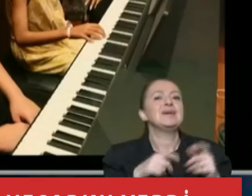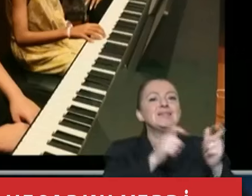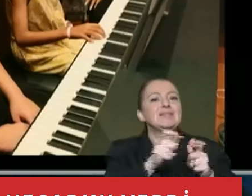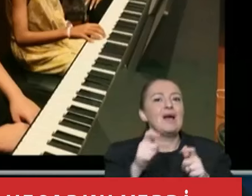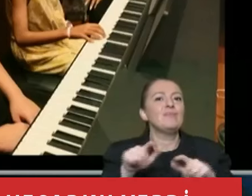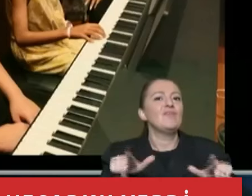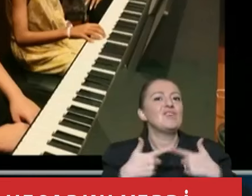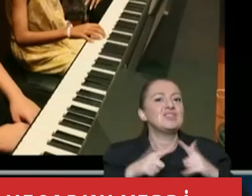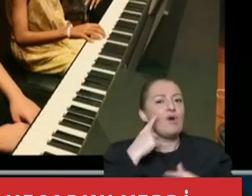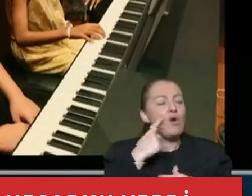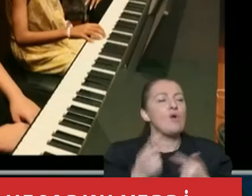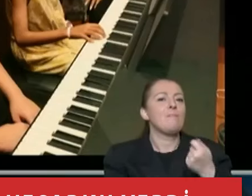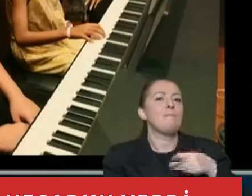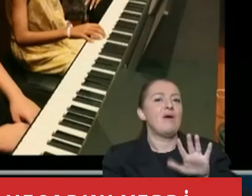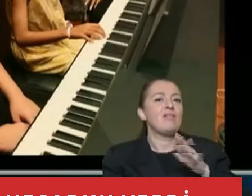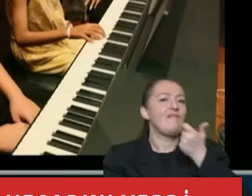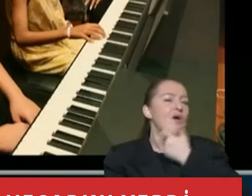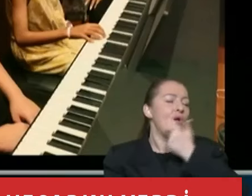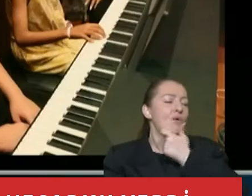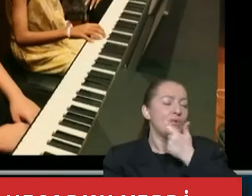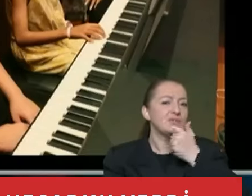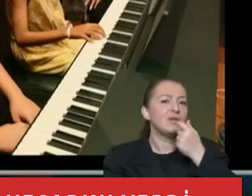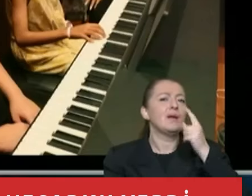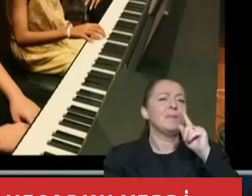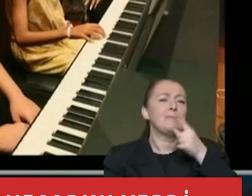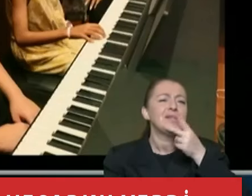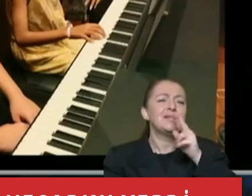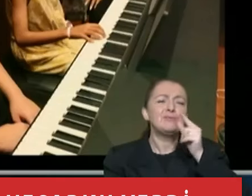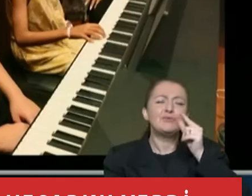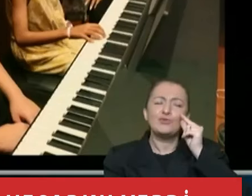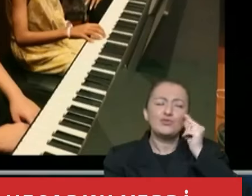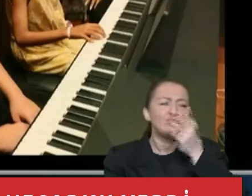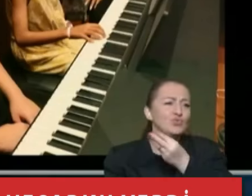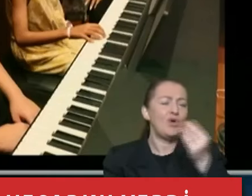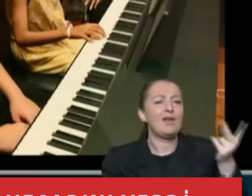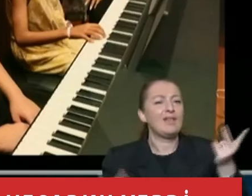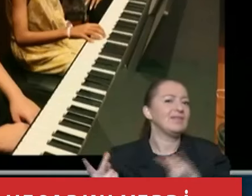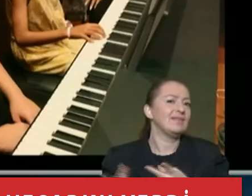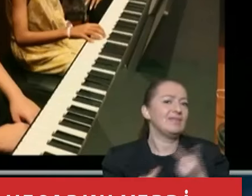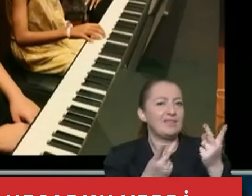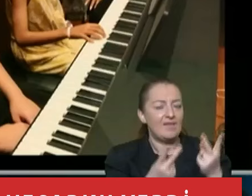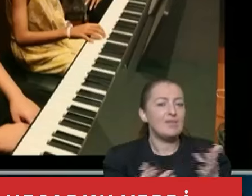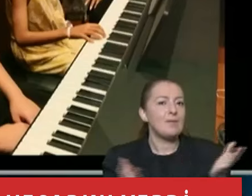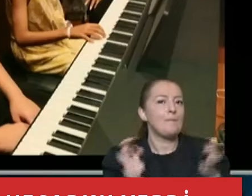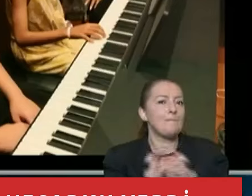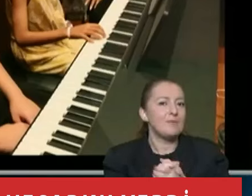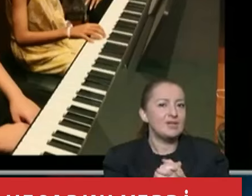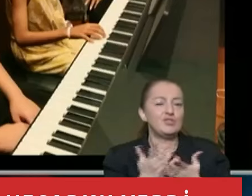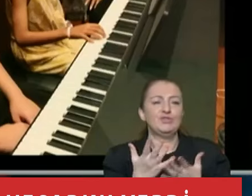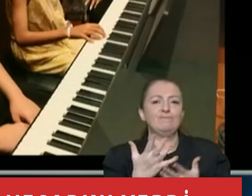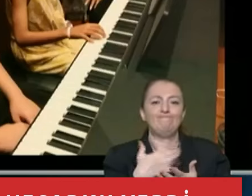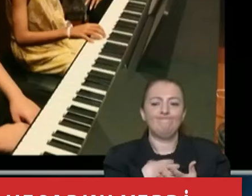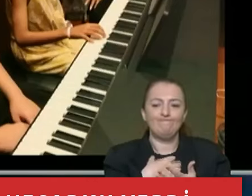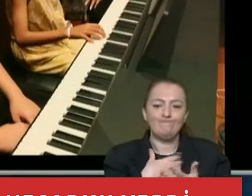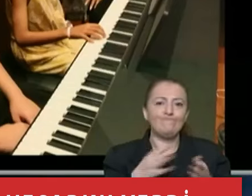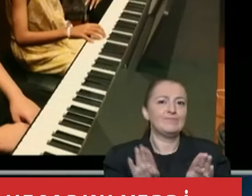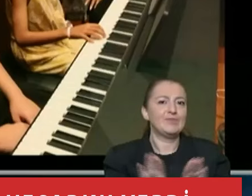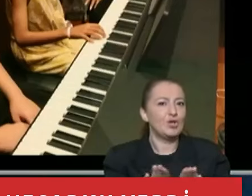kapsamında ücretsiz konserlerimiz binlerce istanbullu'yu davet ettik barışın hümanizmin ve